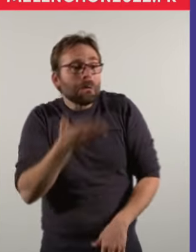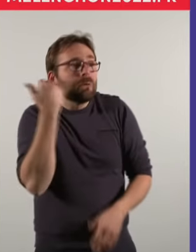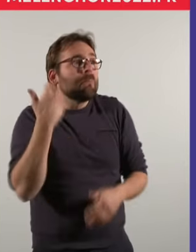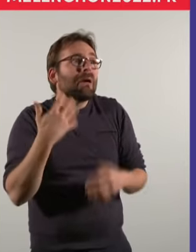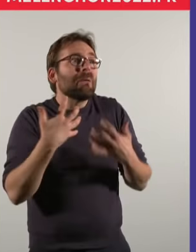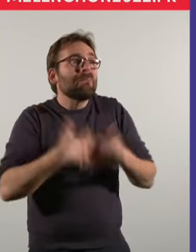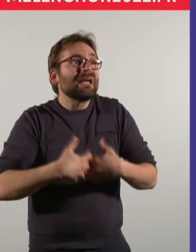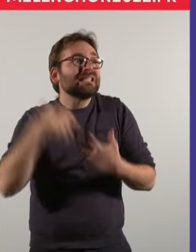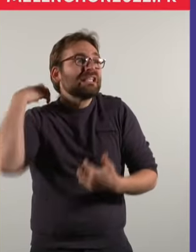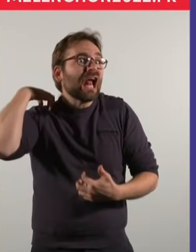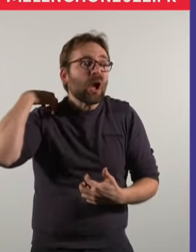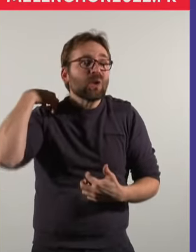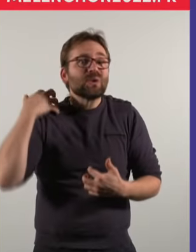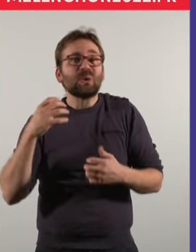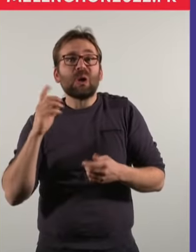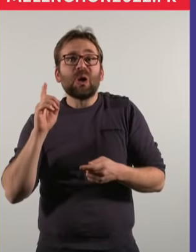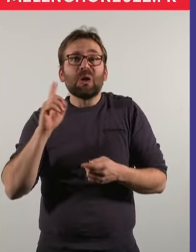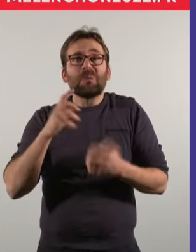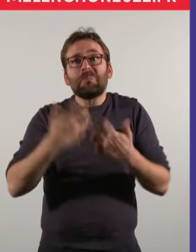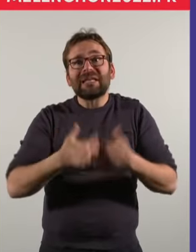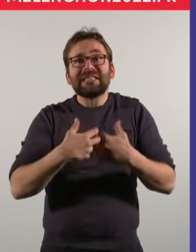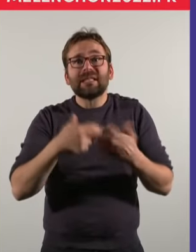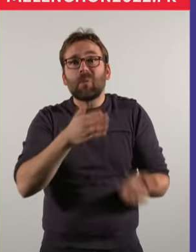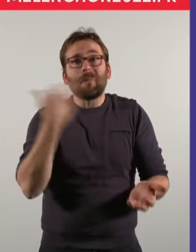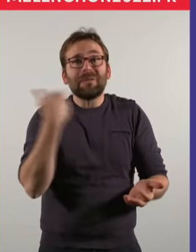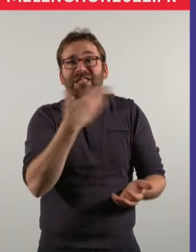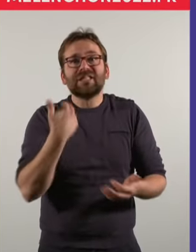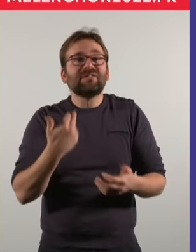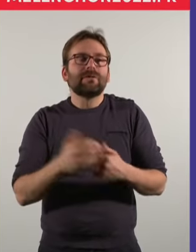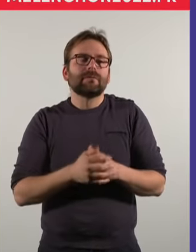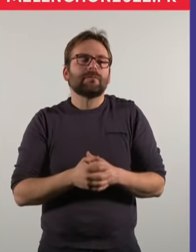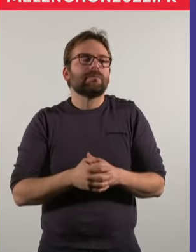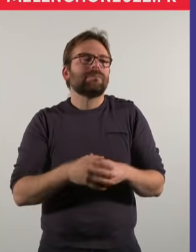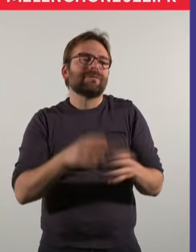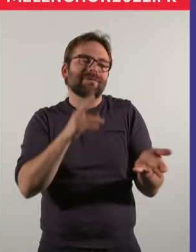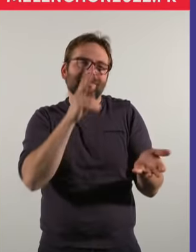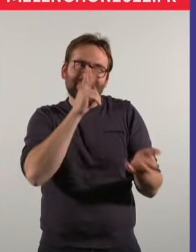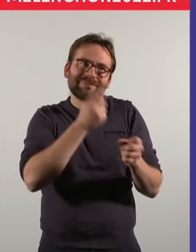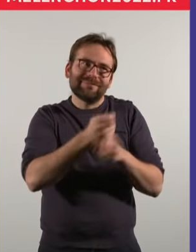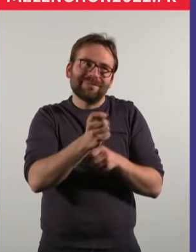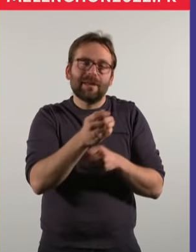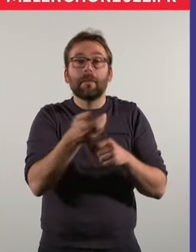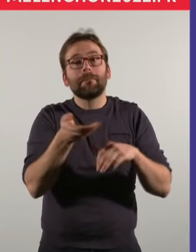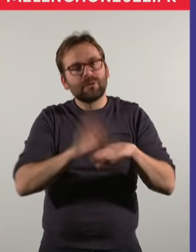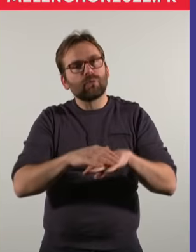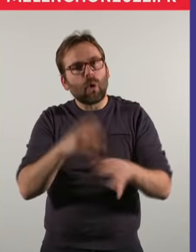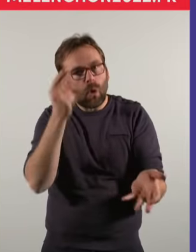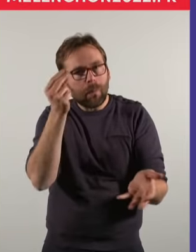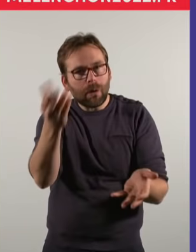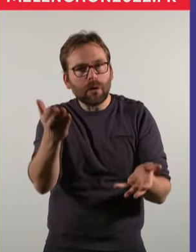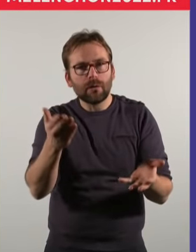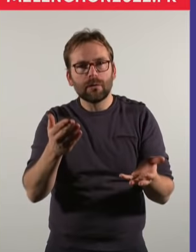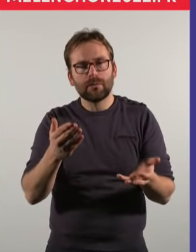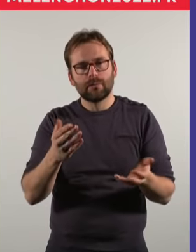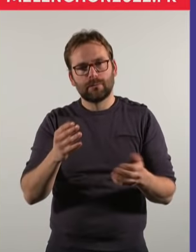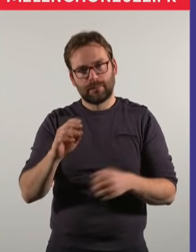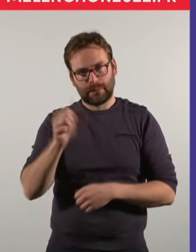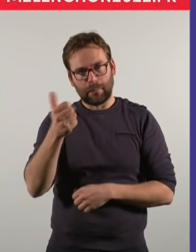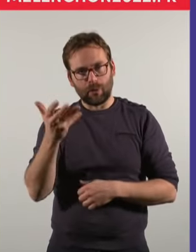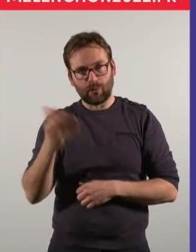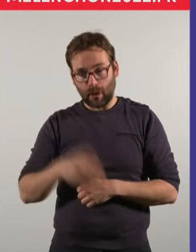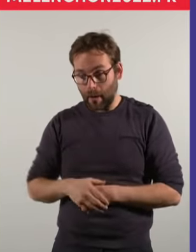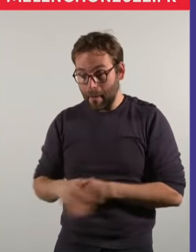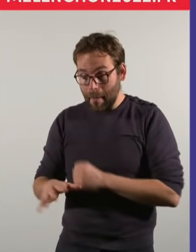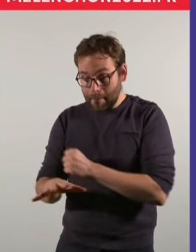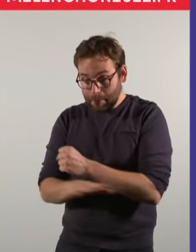dos, un truc à mettre des gifles. Bon, je caricature, mais vous comprenez tous ce que je veux dire. D'abord, il faut faire face aux